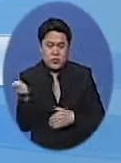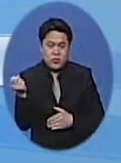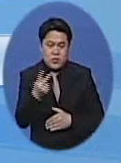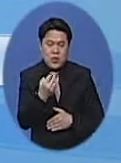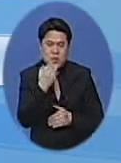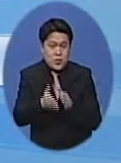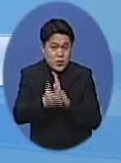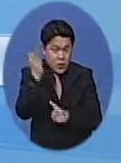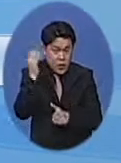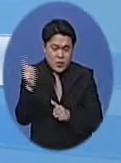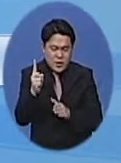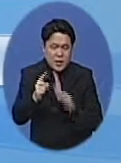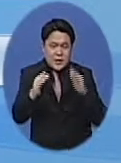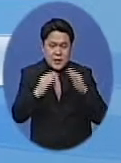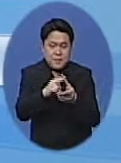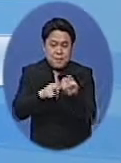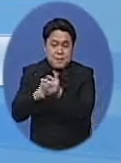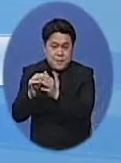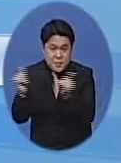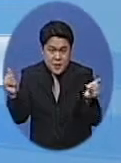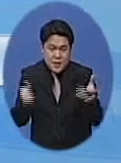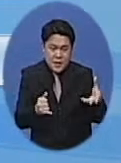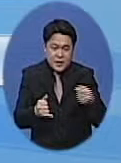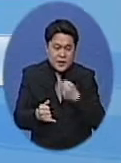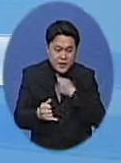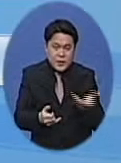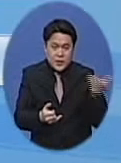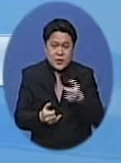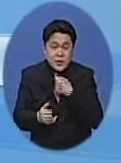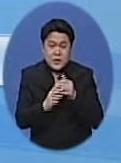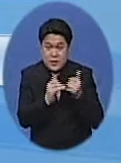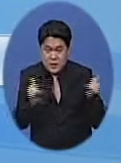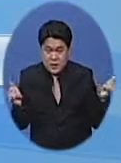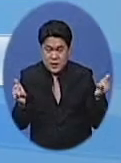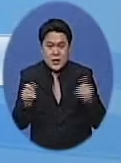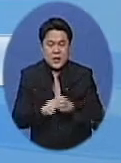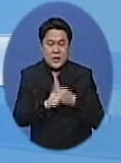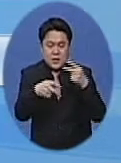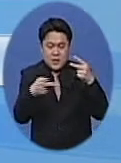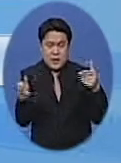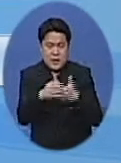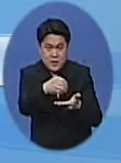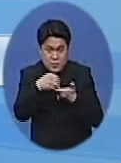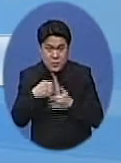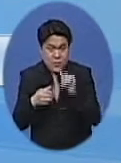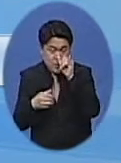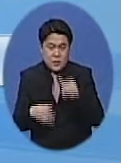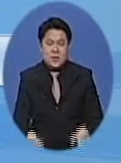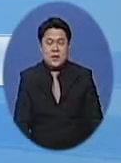서울시는 다가구 및 다세대 주택을 팔 사람과 임대주택 입주 희망자를 오는 12일까지 모집합니다.